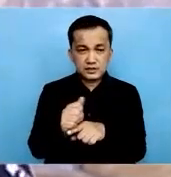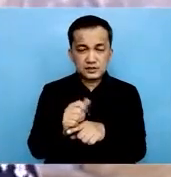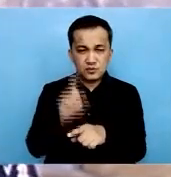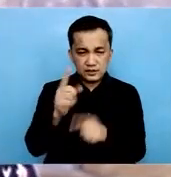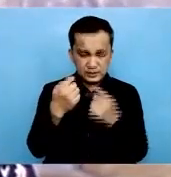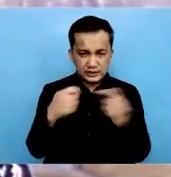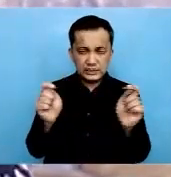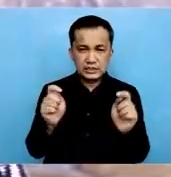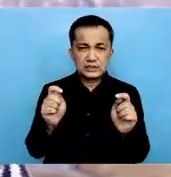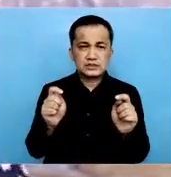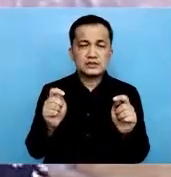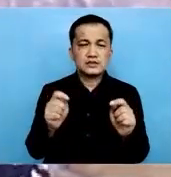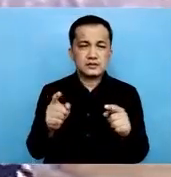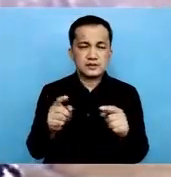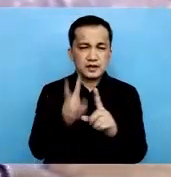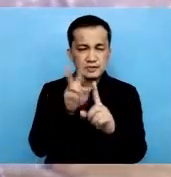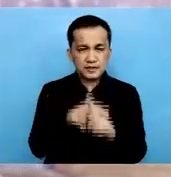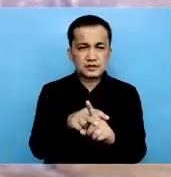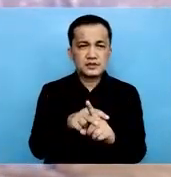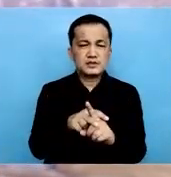kung makaka-apply pa ako.